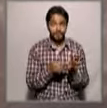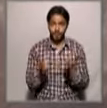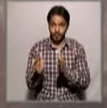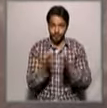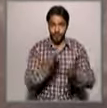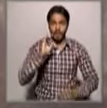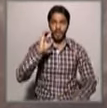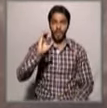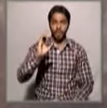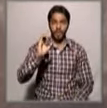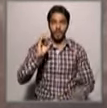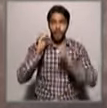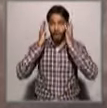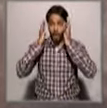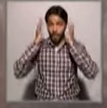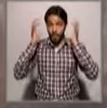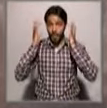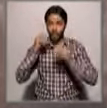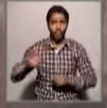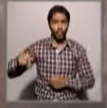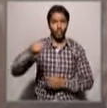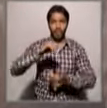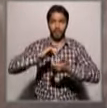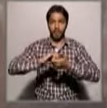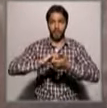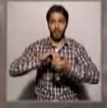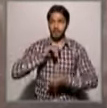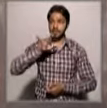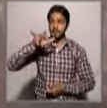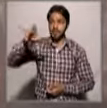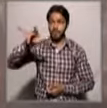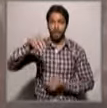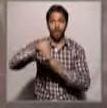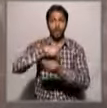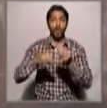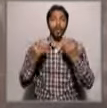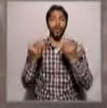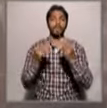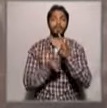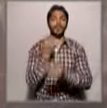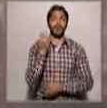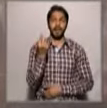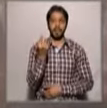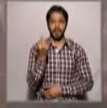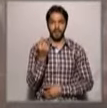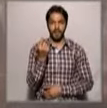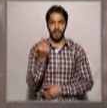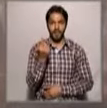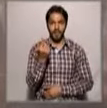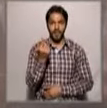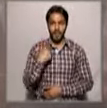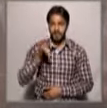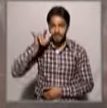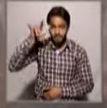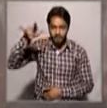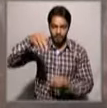العلم ولا خلاف في ذلك أن كل سفر لها عمرة، ما دامت هي قد اعتمرت عن نفسها فلا مانع أن تخصص سفرية